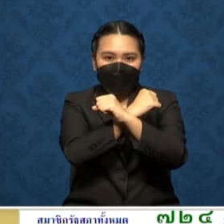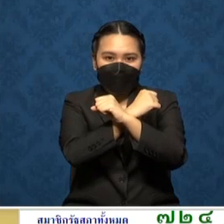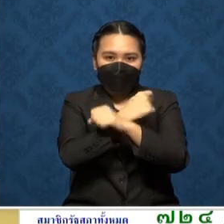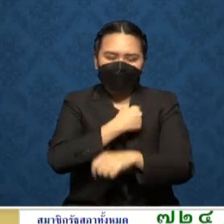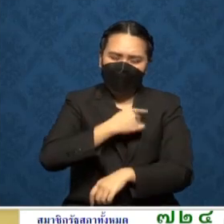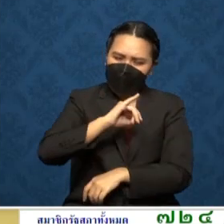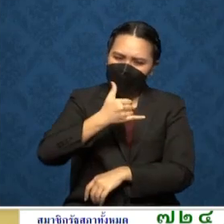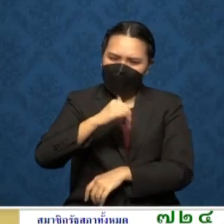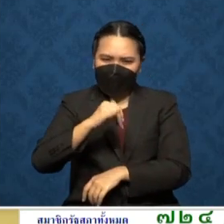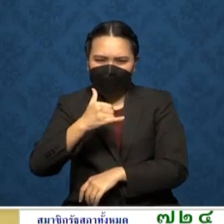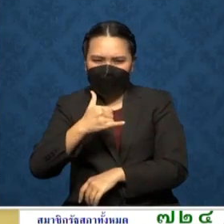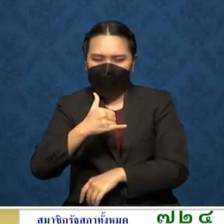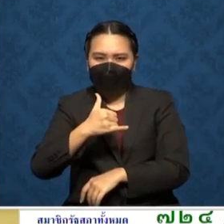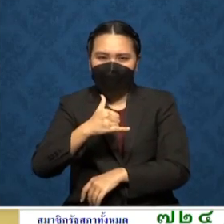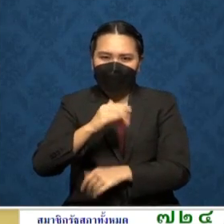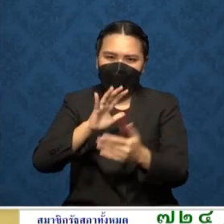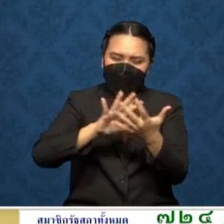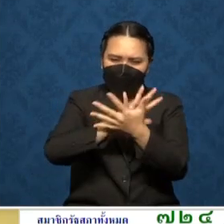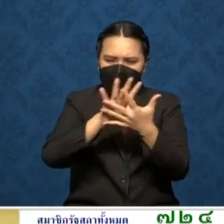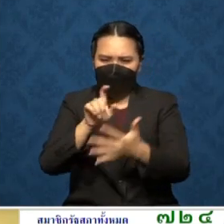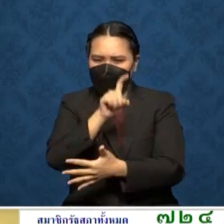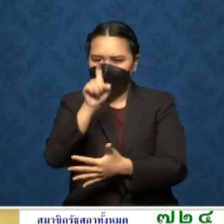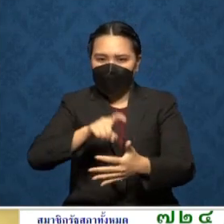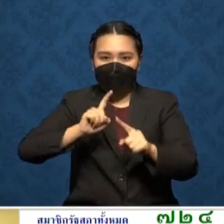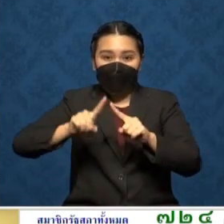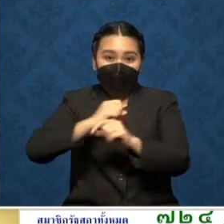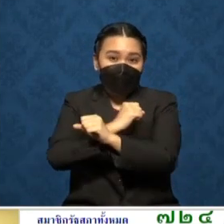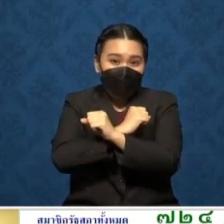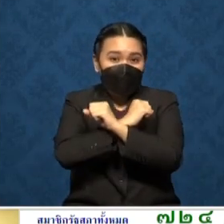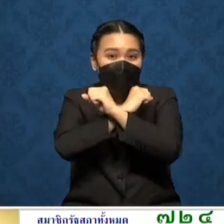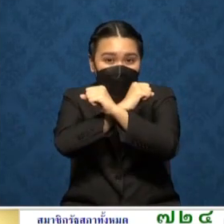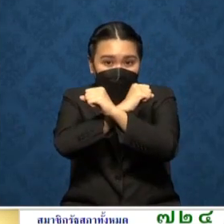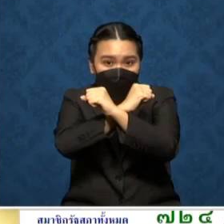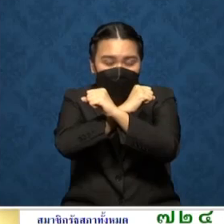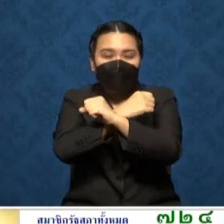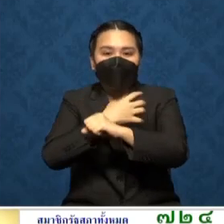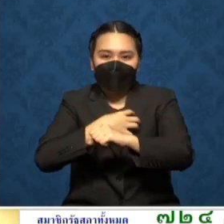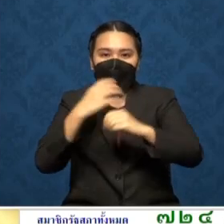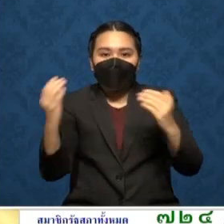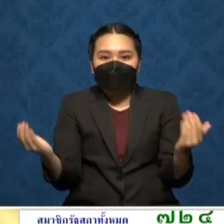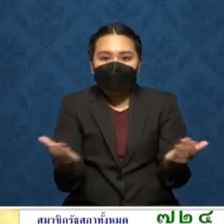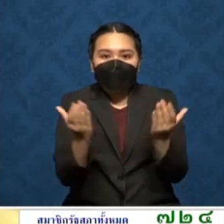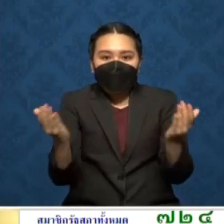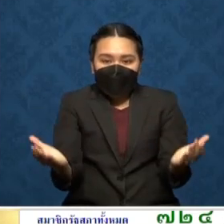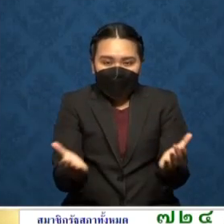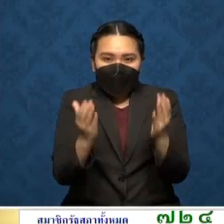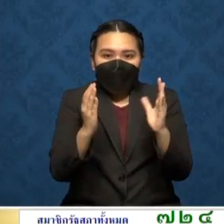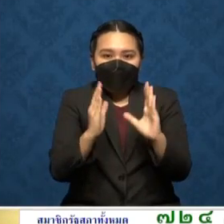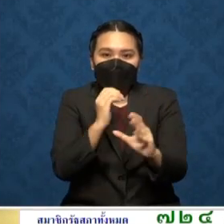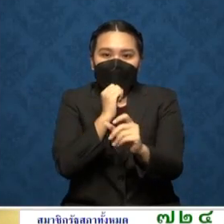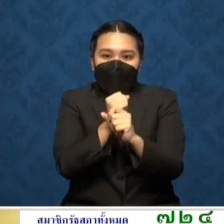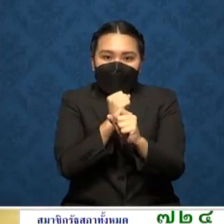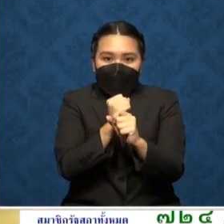ม่มั่นใจก็ต้องการจะสร้างความมั่นใจให้เกิดขึ้นว่าผลของการดำเนินการโดยใ